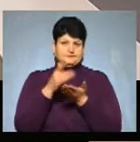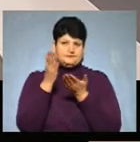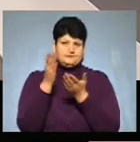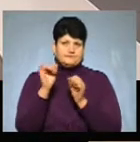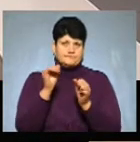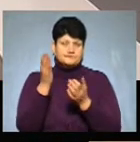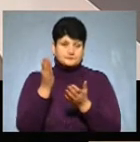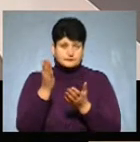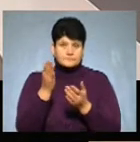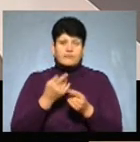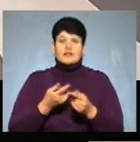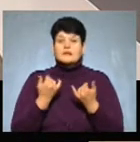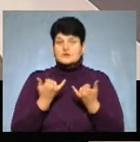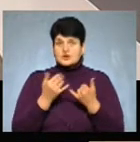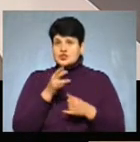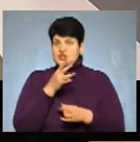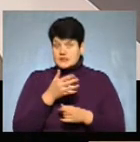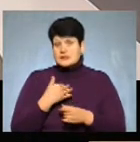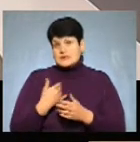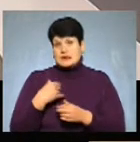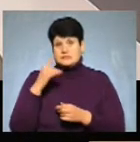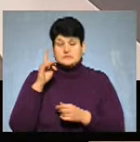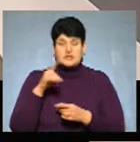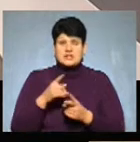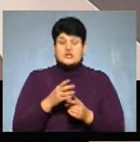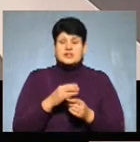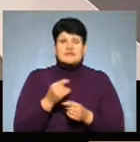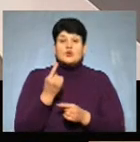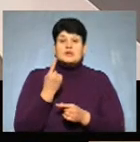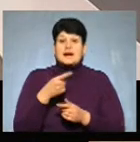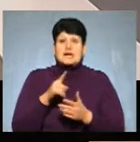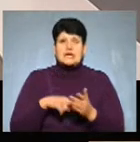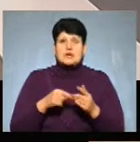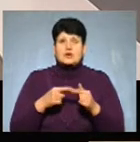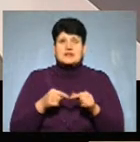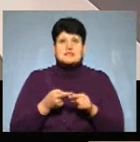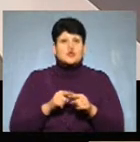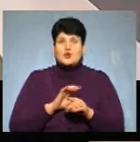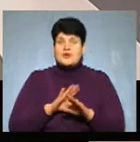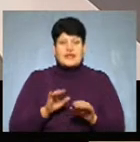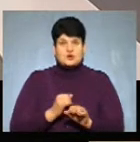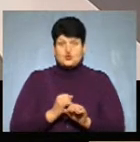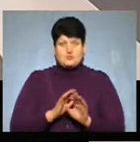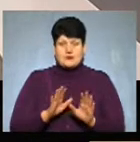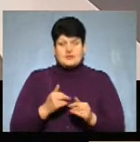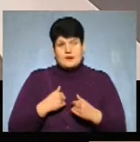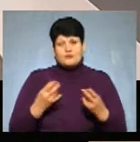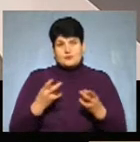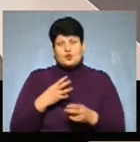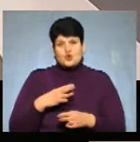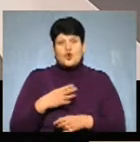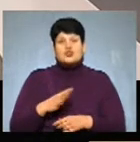Російській Федерації. В даний час, наскільки мені відомо, ще жодна релігійна організація цього не зробила. Я думаю, нам